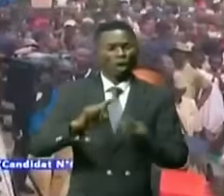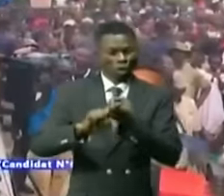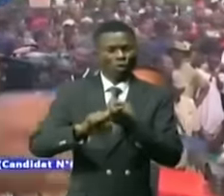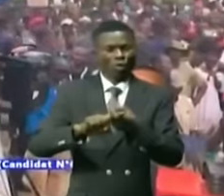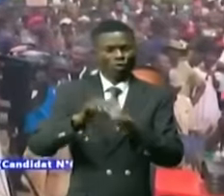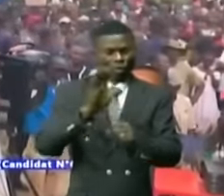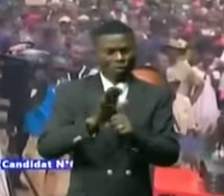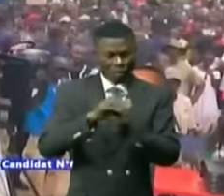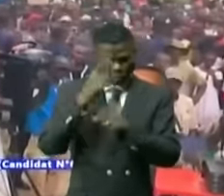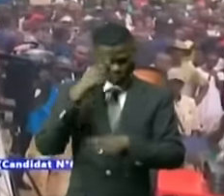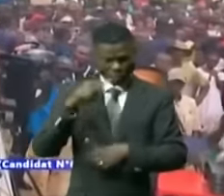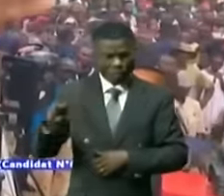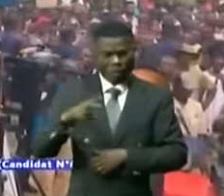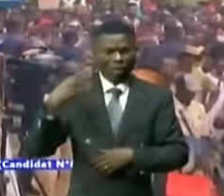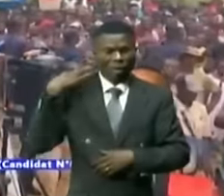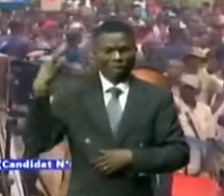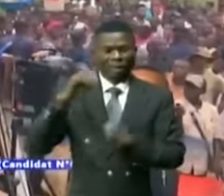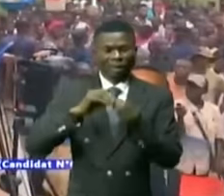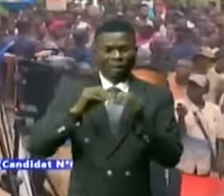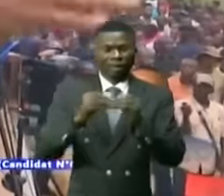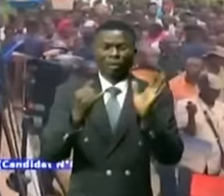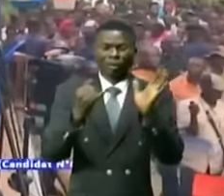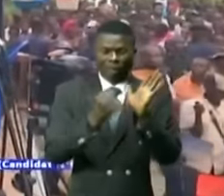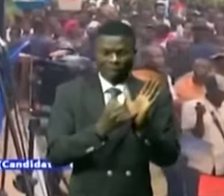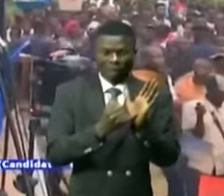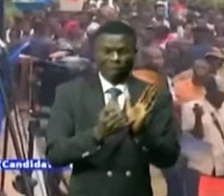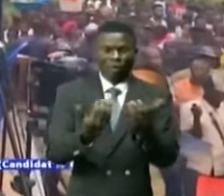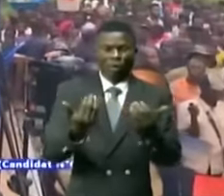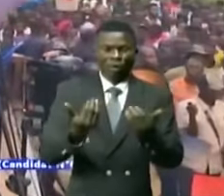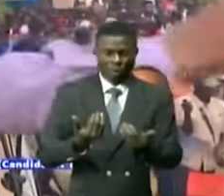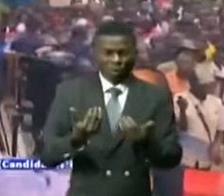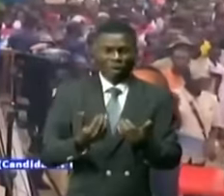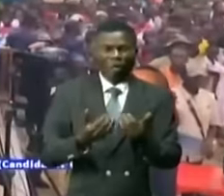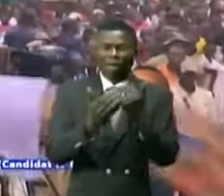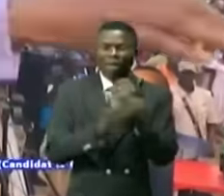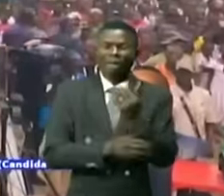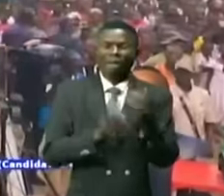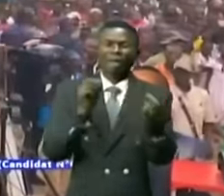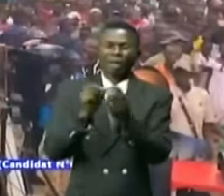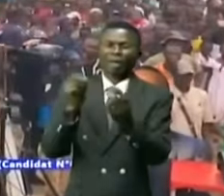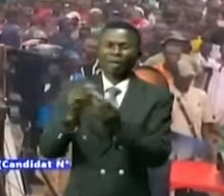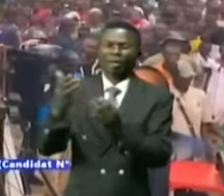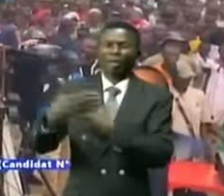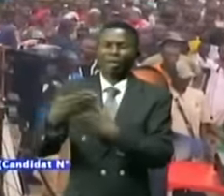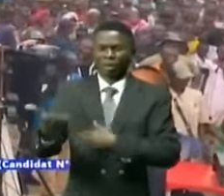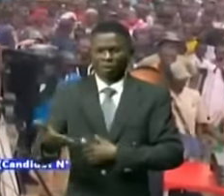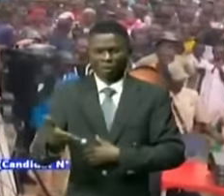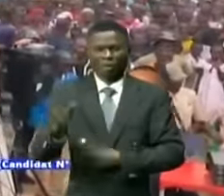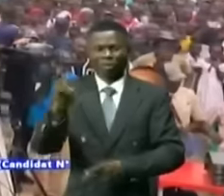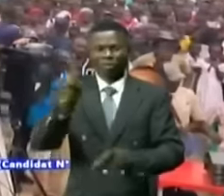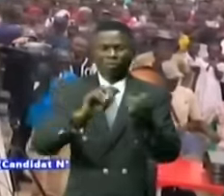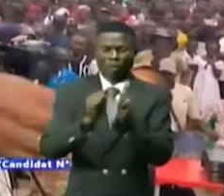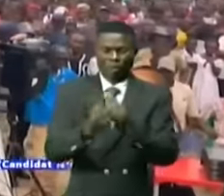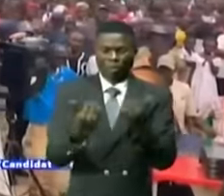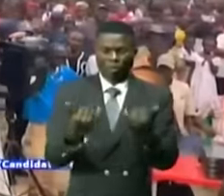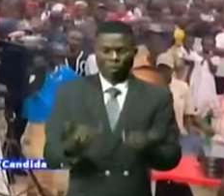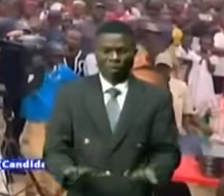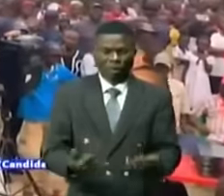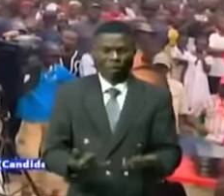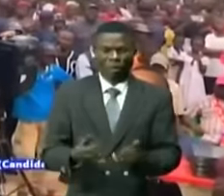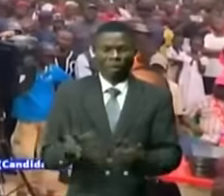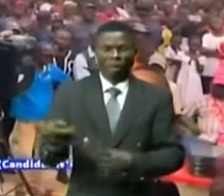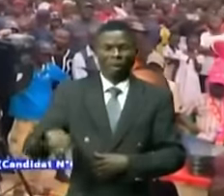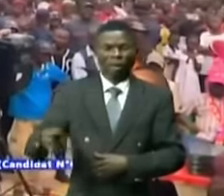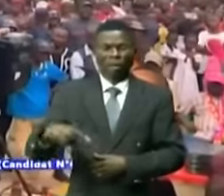Le candidat président numéro 6 se veut un candidat des pauvres. Une approche qui cadre avec la situation actuelle de la